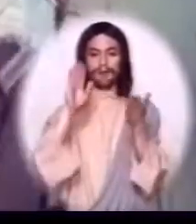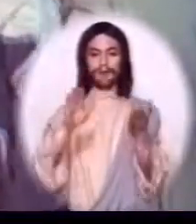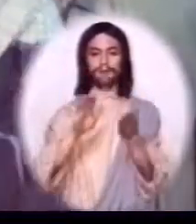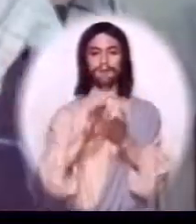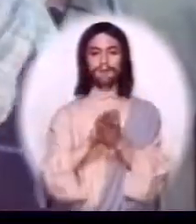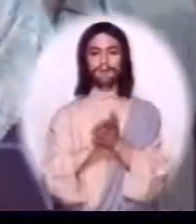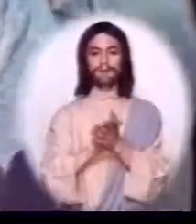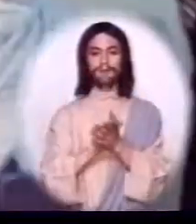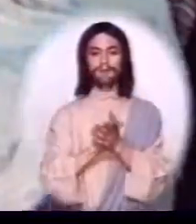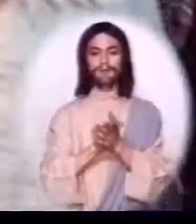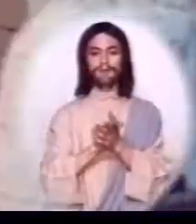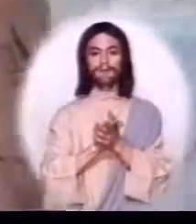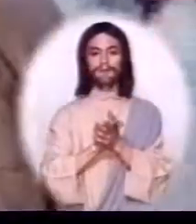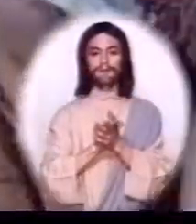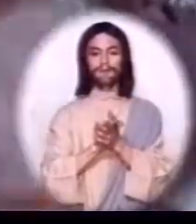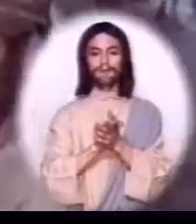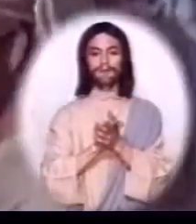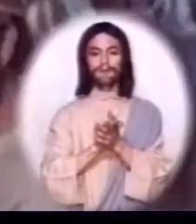합니다.